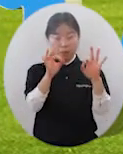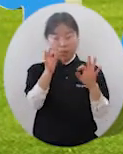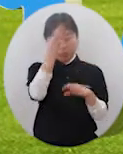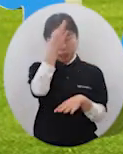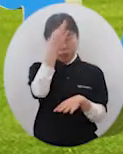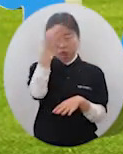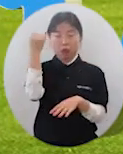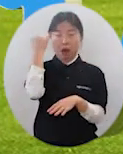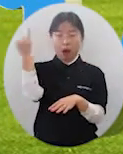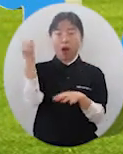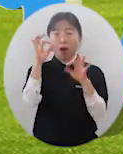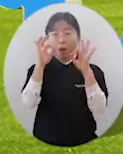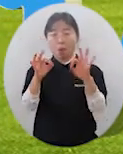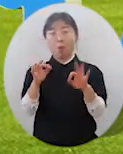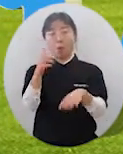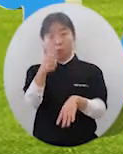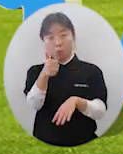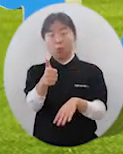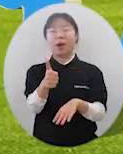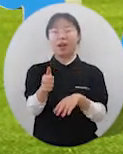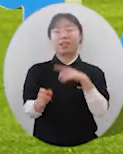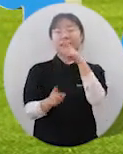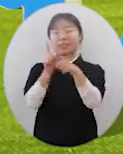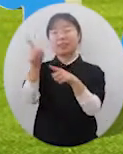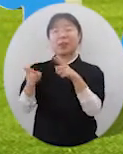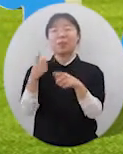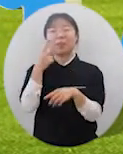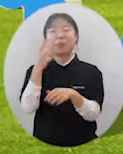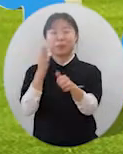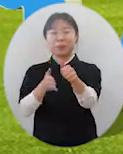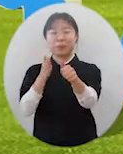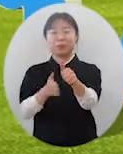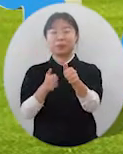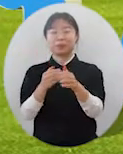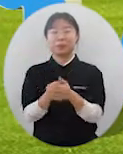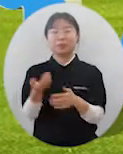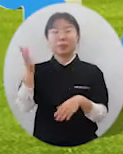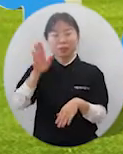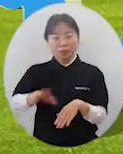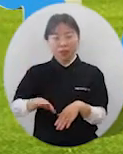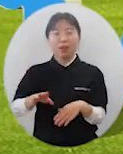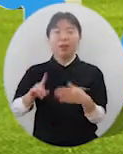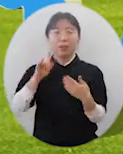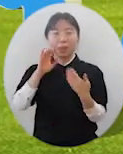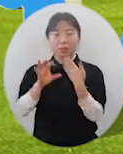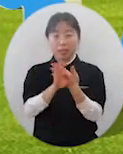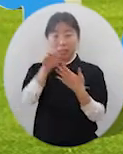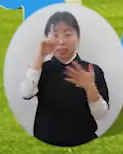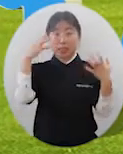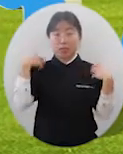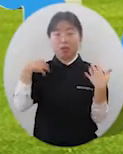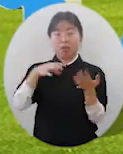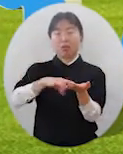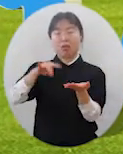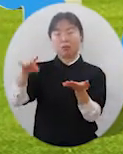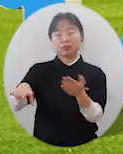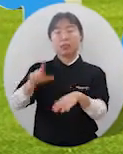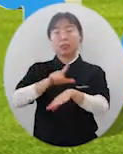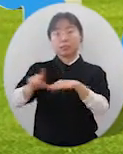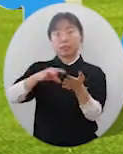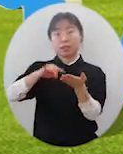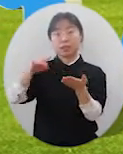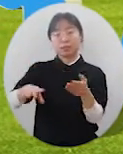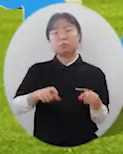바탕으로 성공 창업에 도전하는 누구나 신청할 수 있으나 국세, 지방세 체납자, 금융기관으로부터